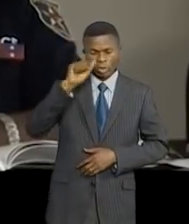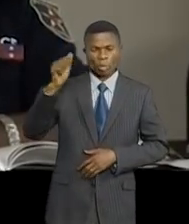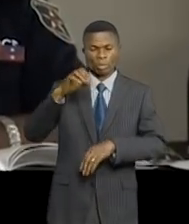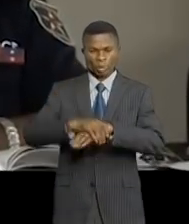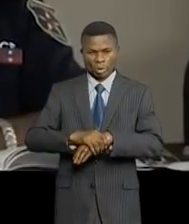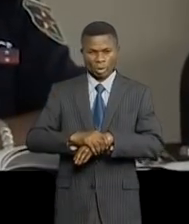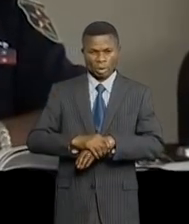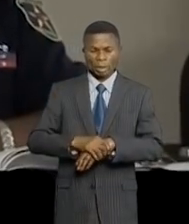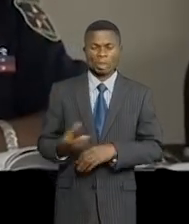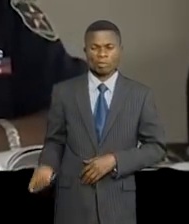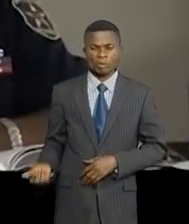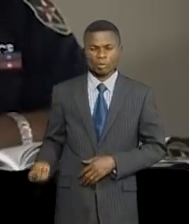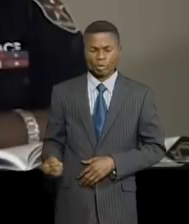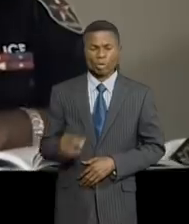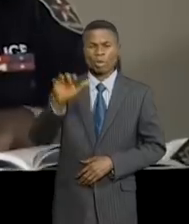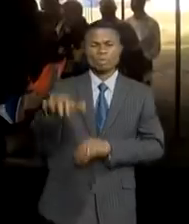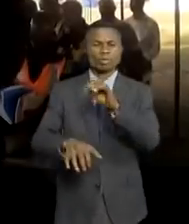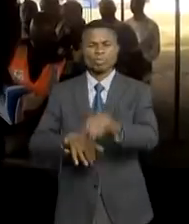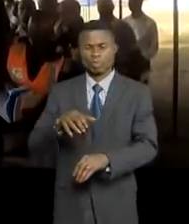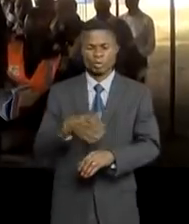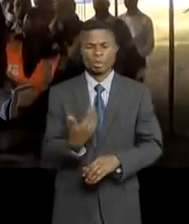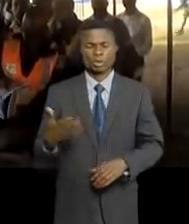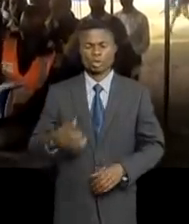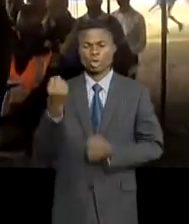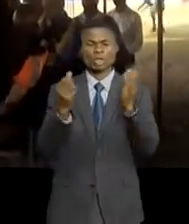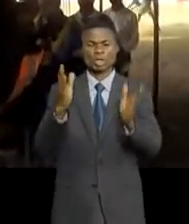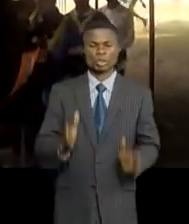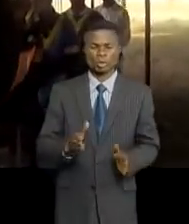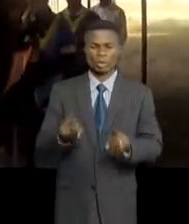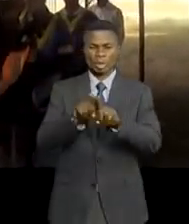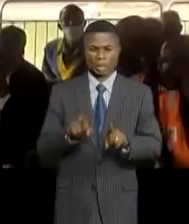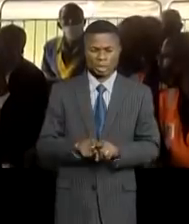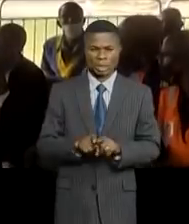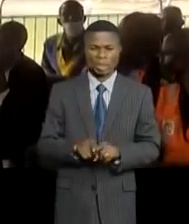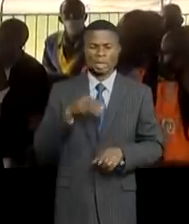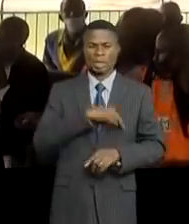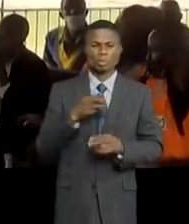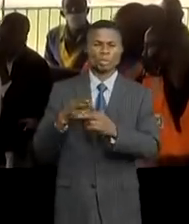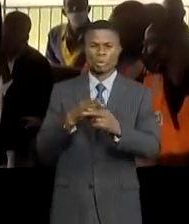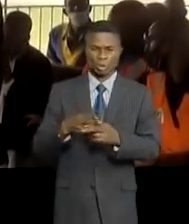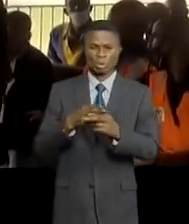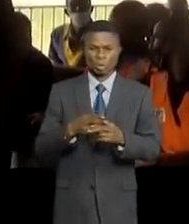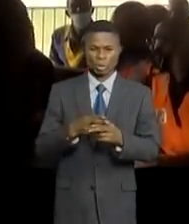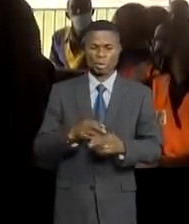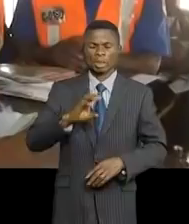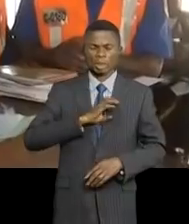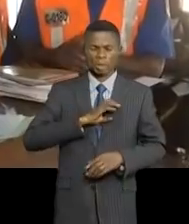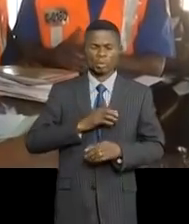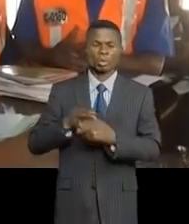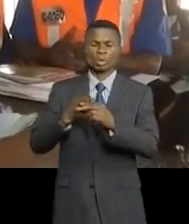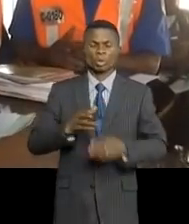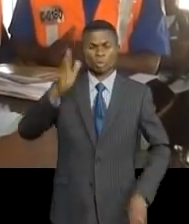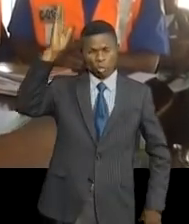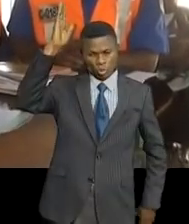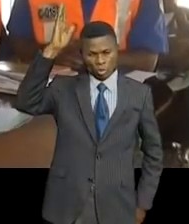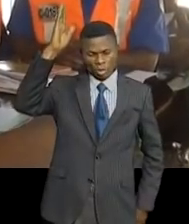en pleine pratique dégradante à l'endroit des usagers de la route lors d'une mission de contrôle de la police de circulation